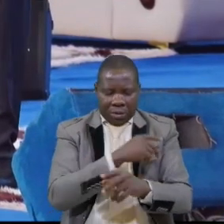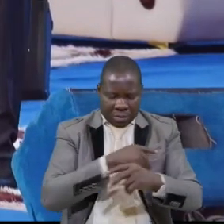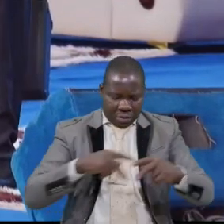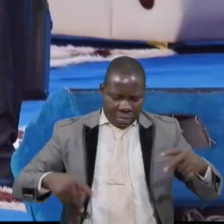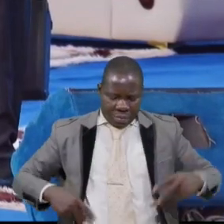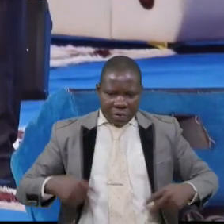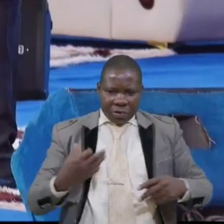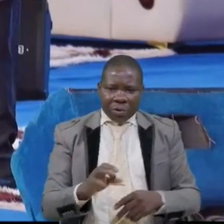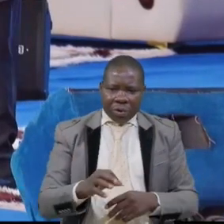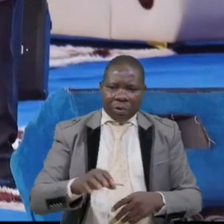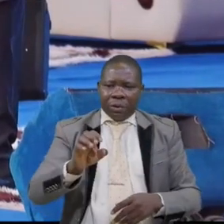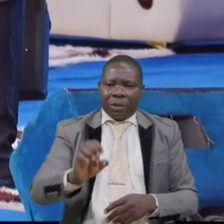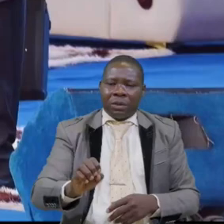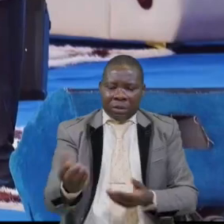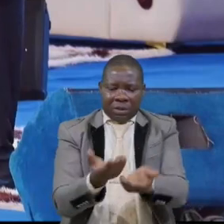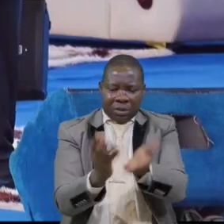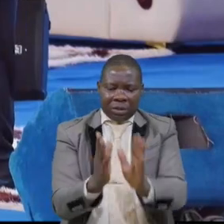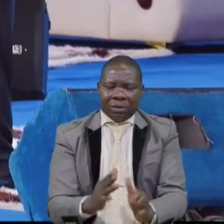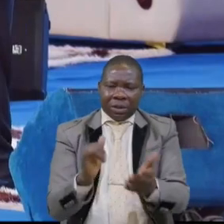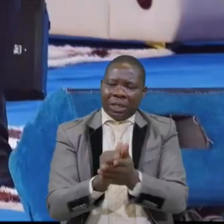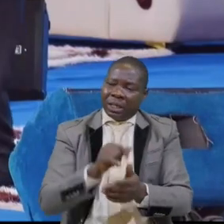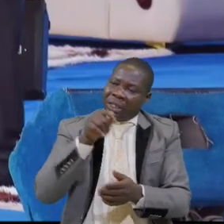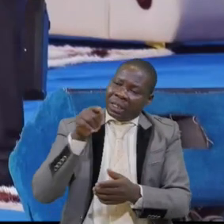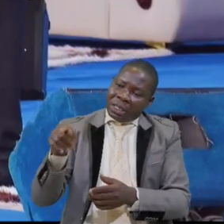se souiller.